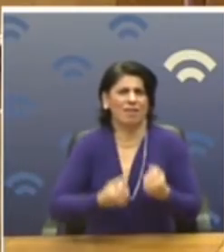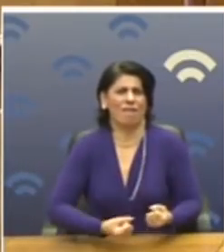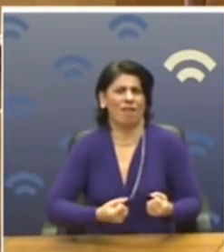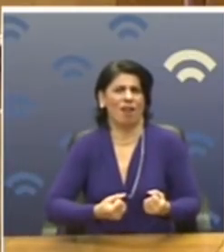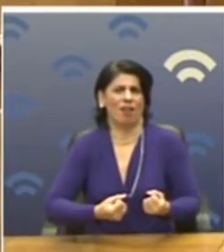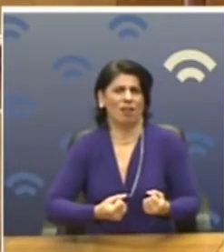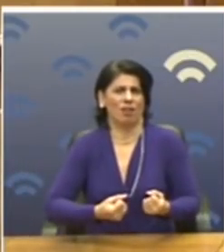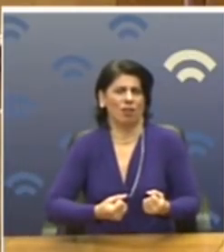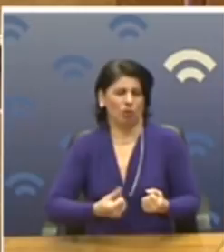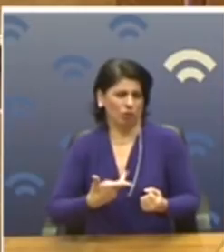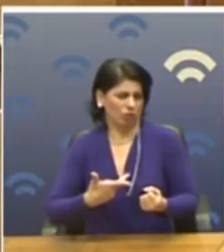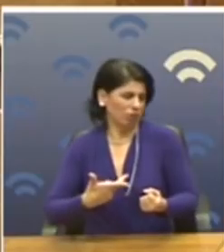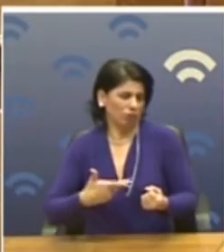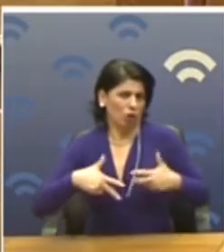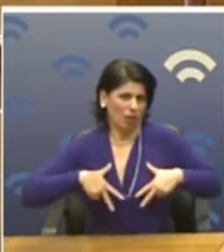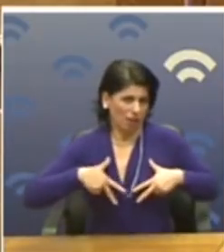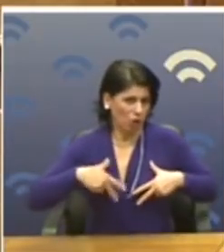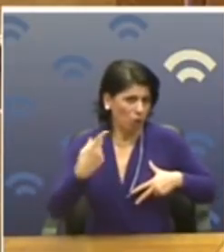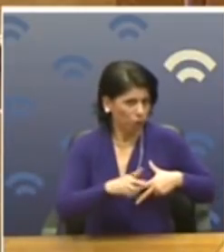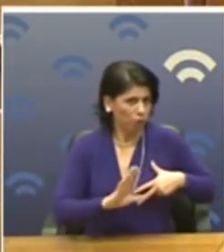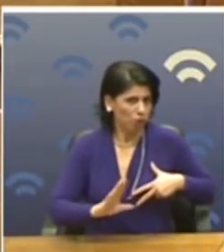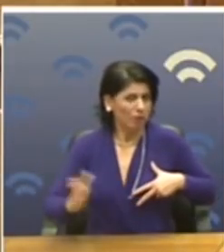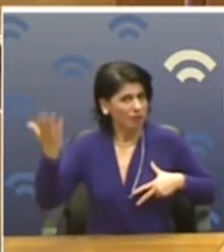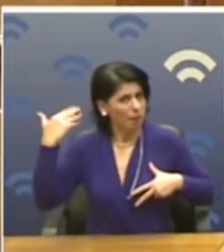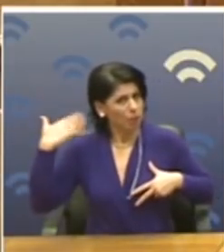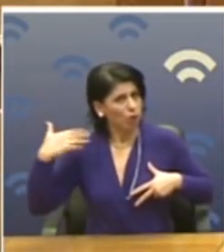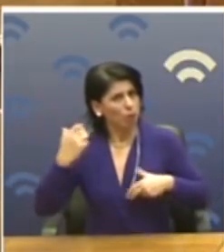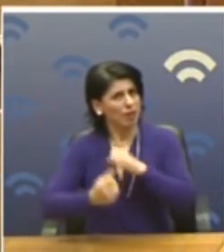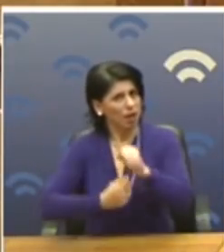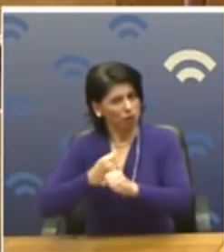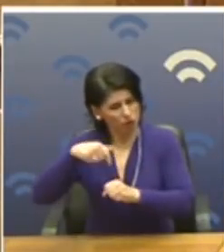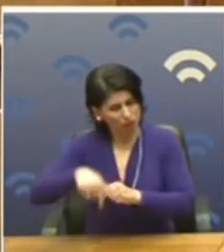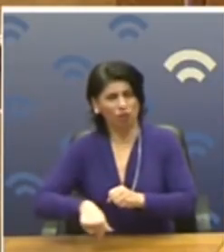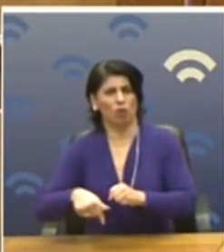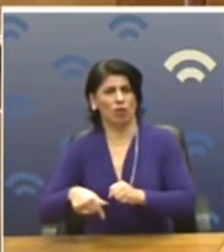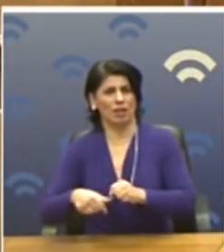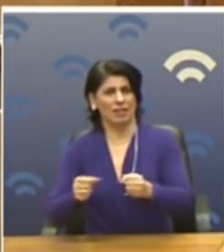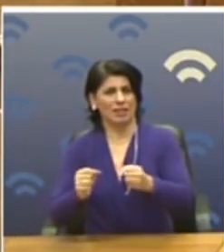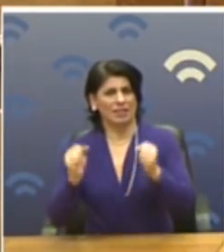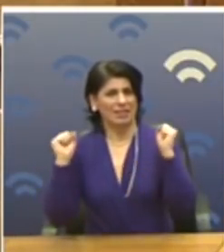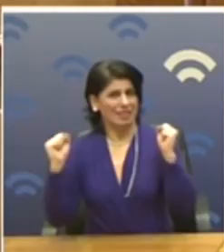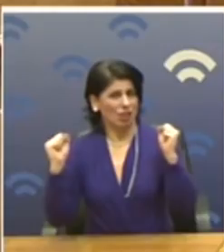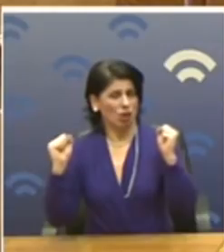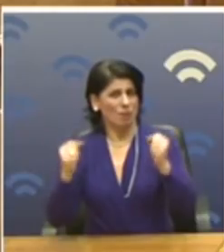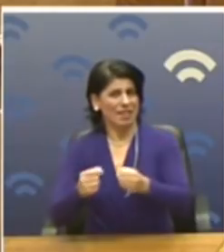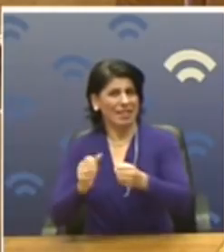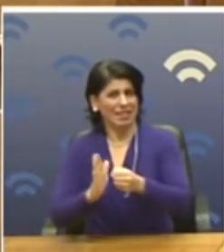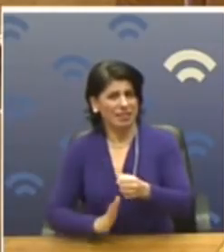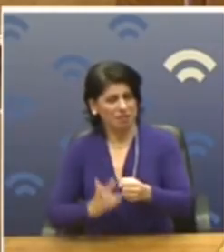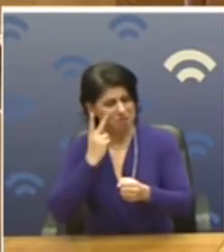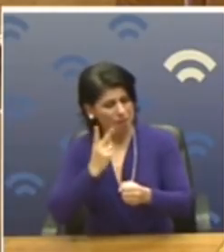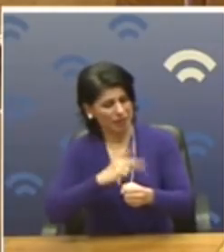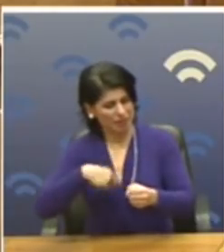τους όλα τα προηγούμενα χρόνια και τώρα την περίοδο της πανδημίας. Βλέπετε Ισπανία, βλέπετε Ιταλία,